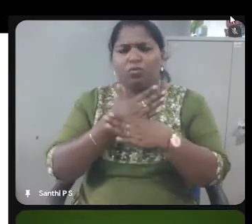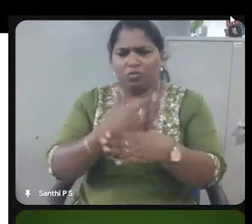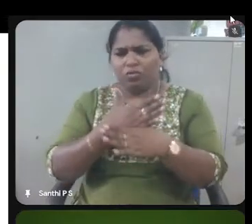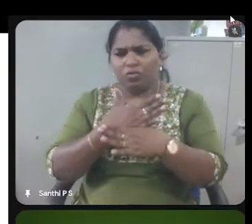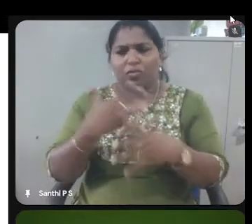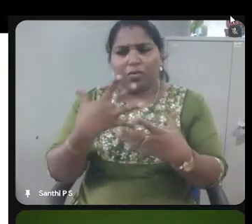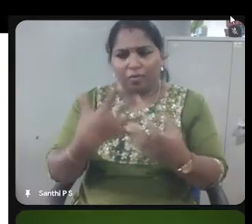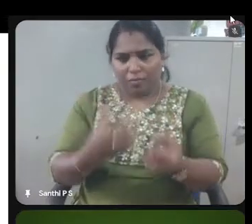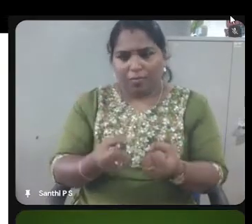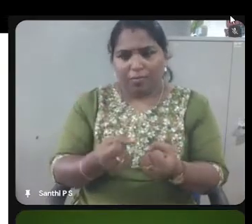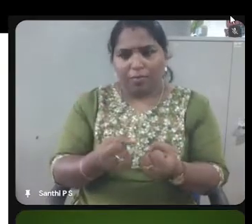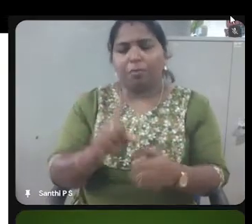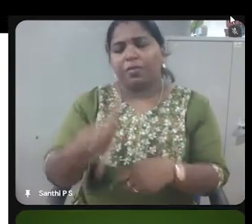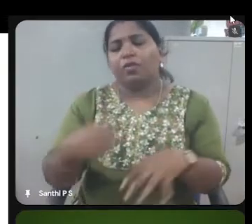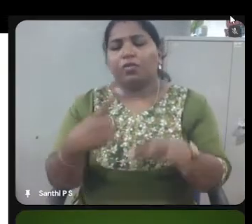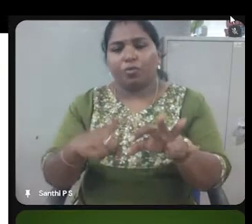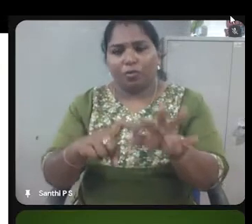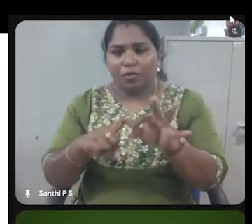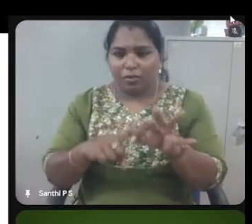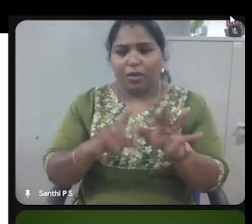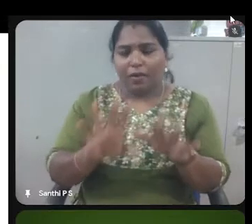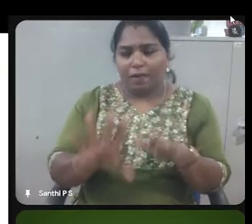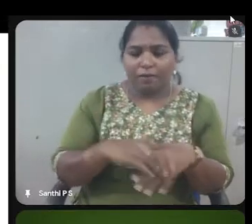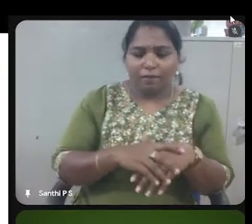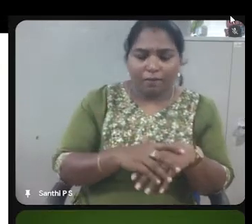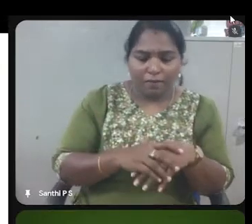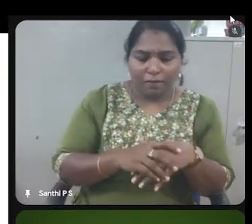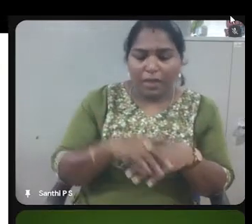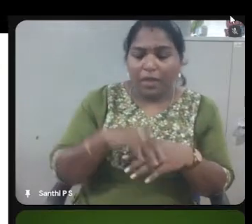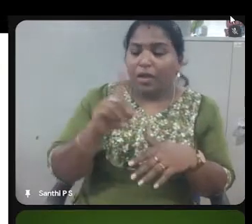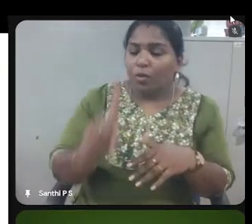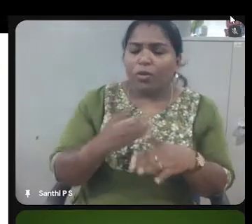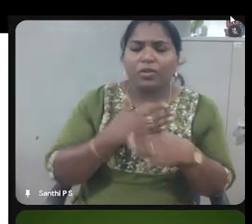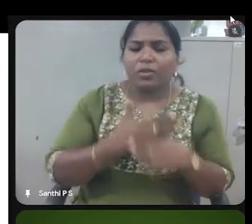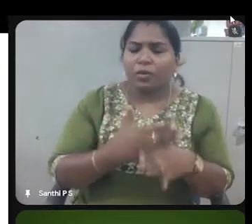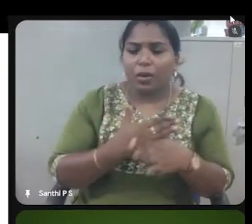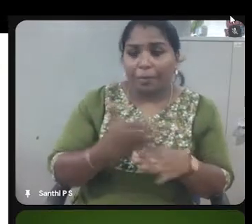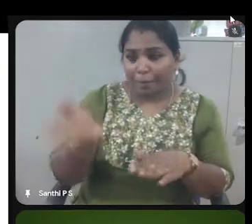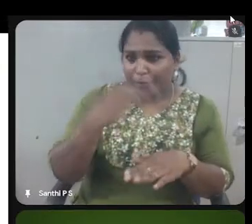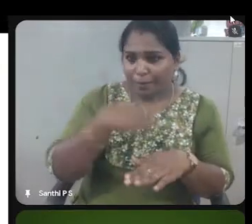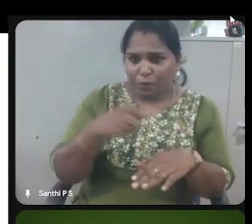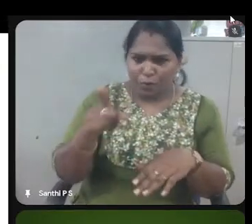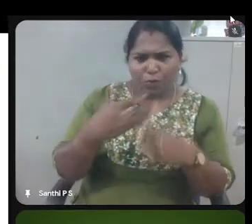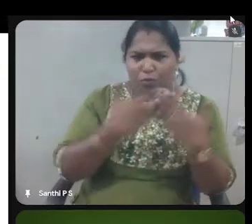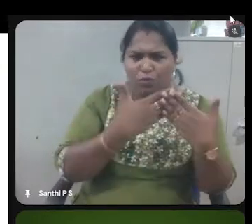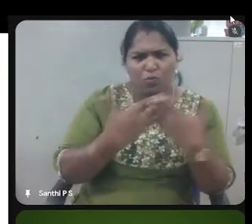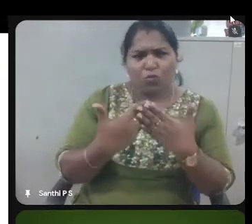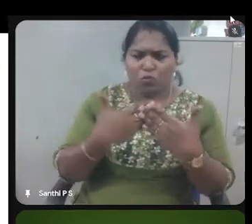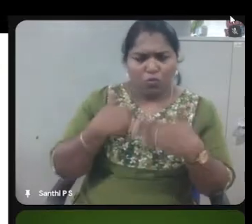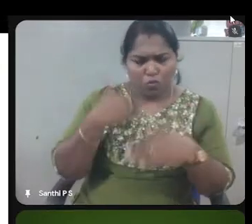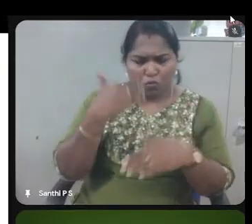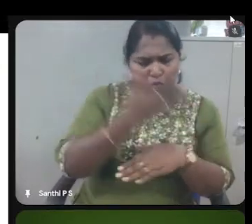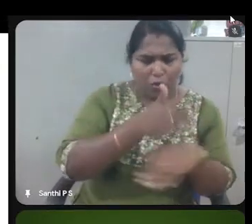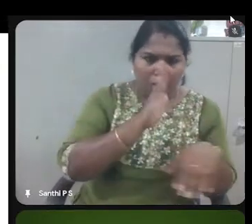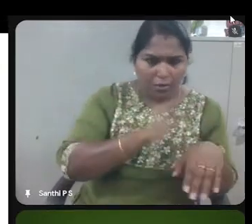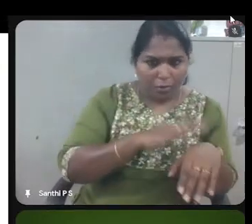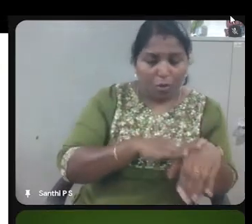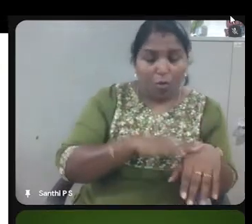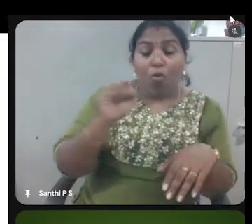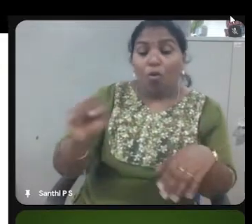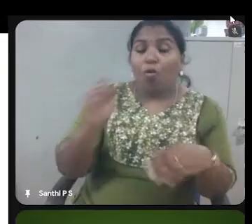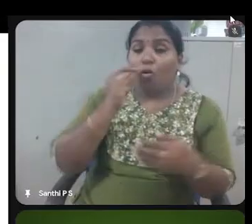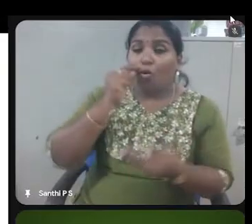പിന്നെ ഒരു ക്വസ്റ്റ്യൻ ചോദിക്കാനുമുണ്ട്. ഫസ്റ്റ് ഷെയറിംഗ് എന്ന് വെച്ച് കഴിഞ്ഞാൽ ഞാൻ ഇടയ്ക്കൊരു സ്കൂളിൽ പോകുമായിരുന്നു. സ്കൂളിൽ പോകുമ്പോഴത്തേക്ക് എൻ്റെ മോനെ